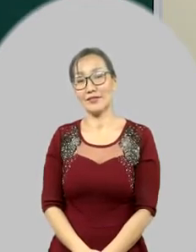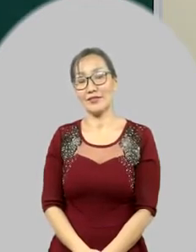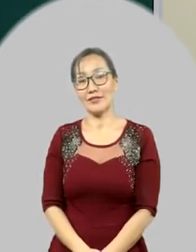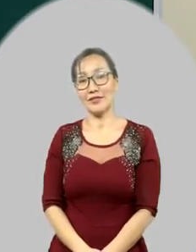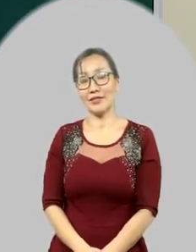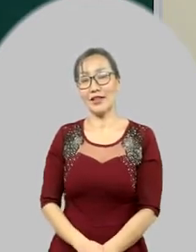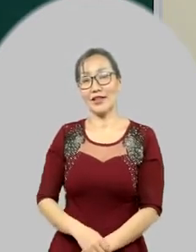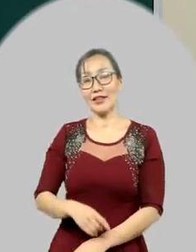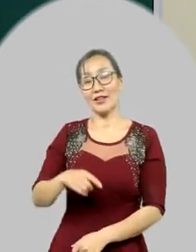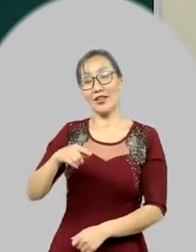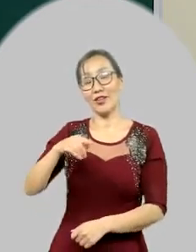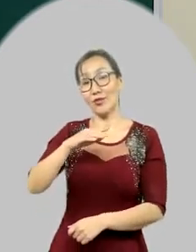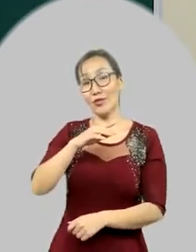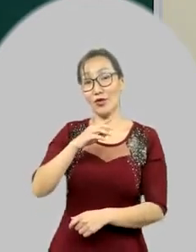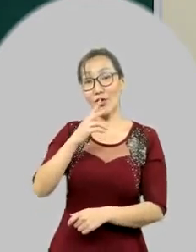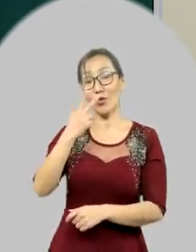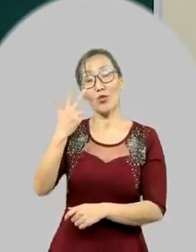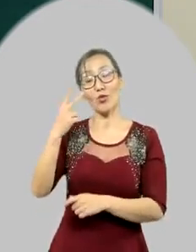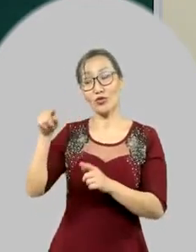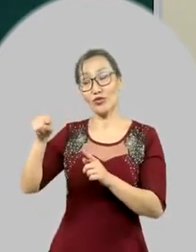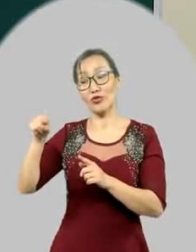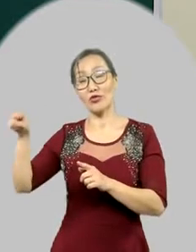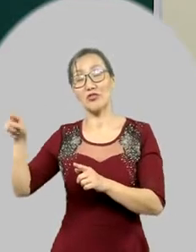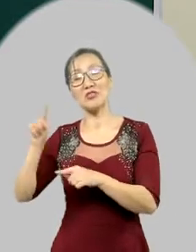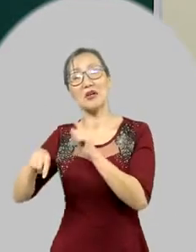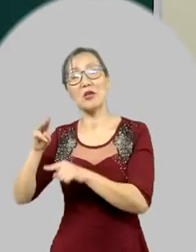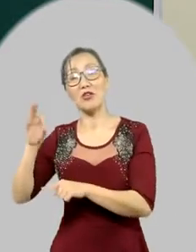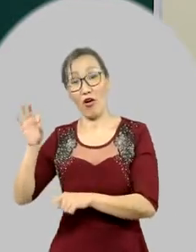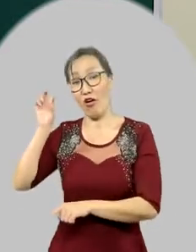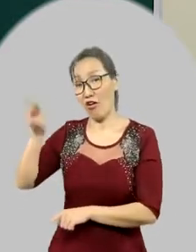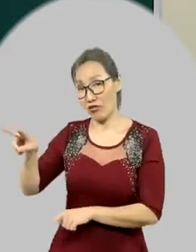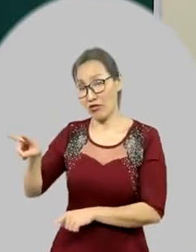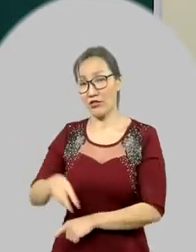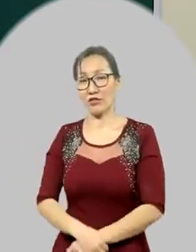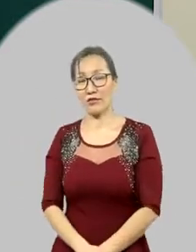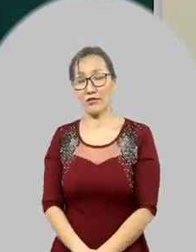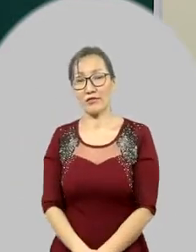Ингээд бүгдээрээ дараагийн 3 тоог олъё.